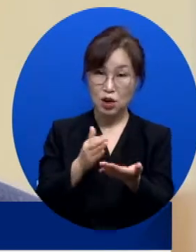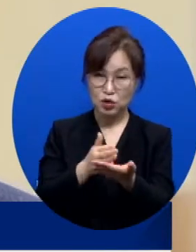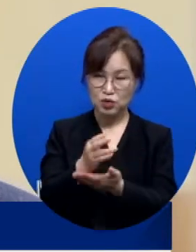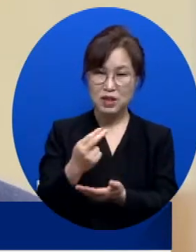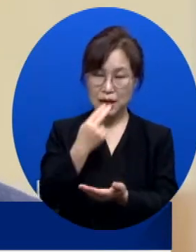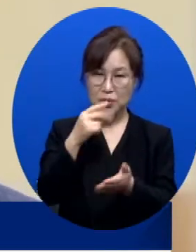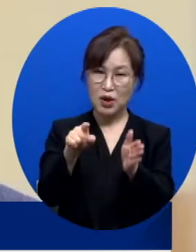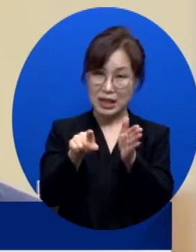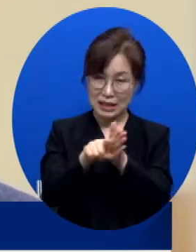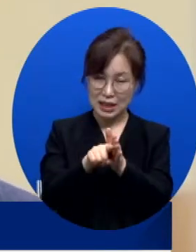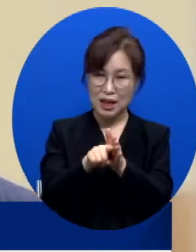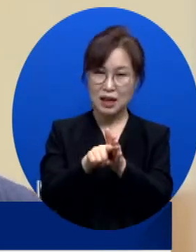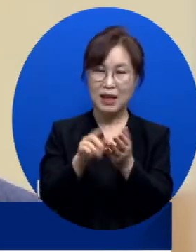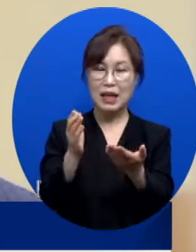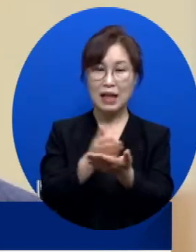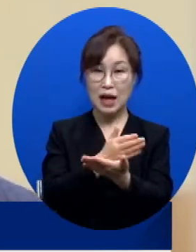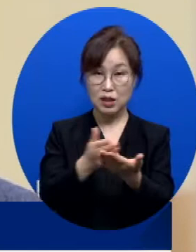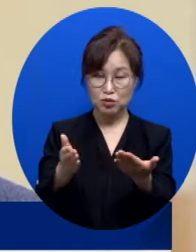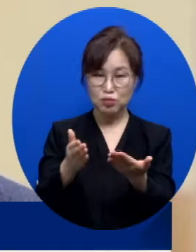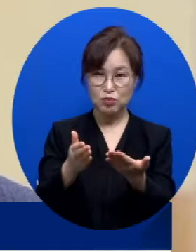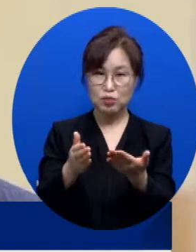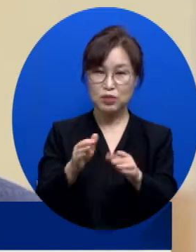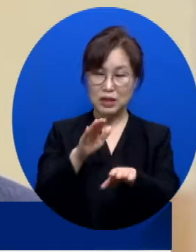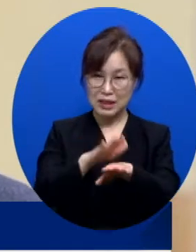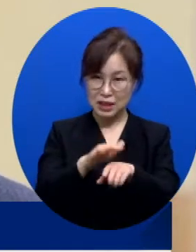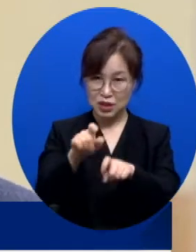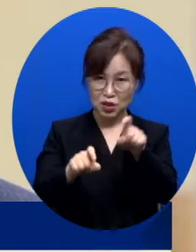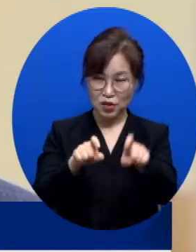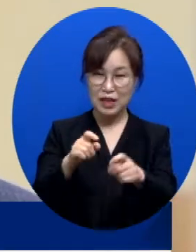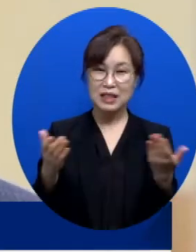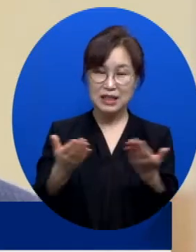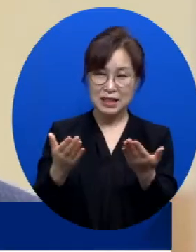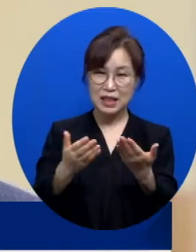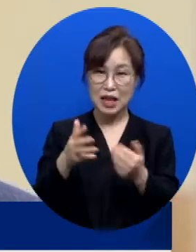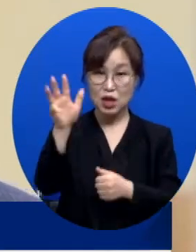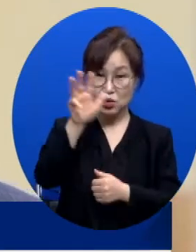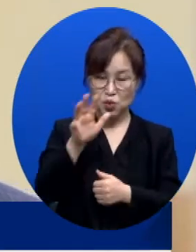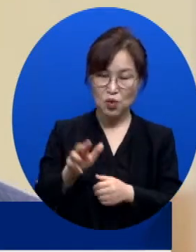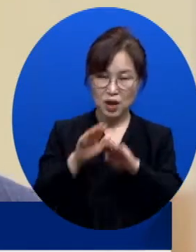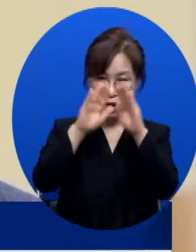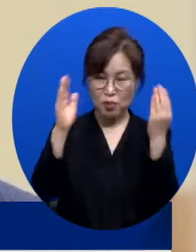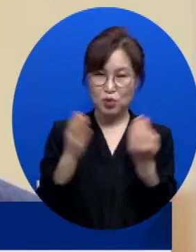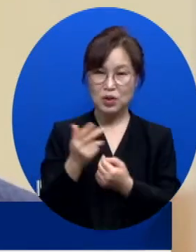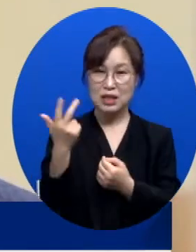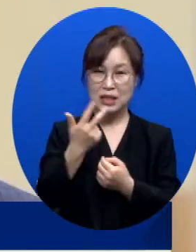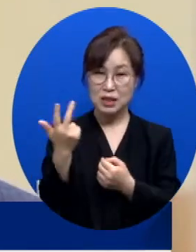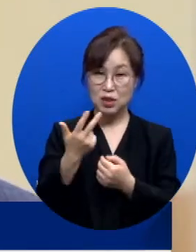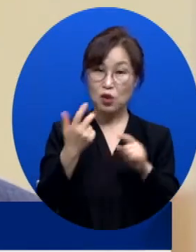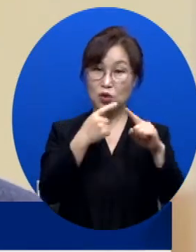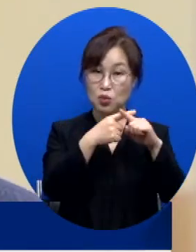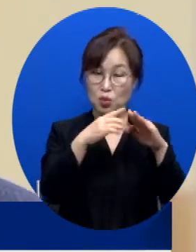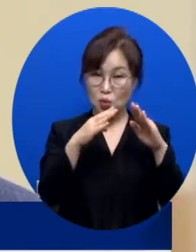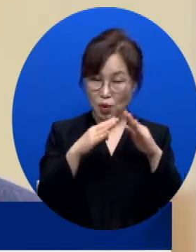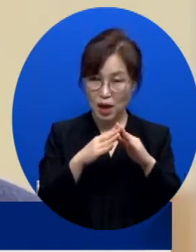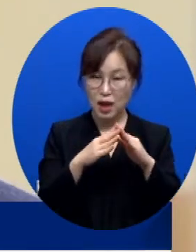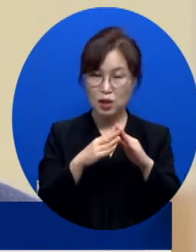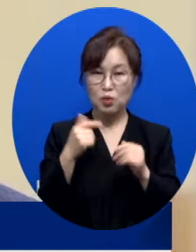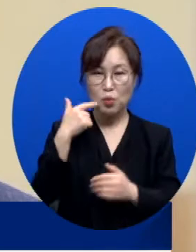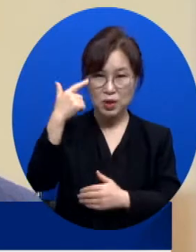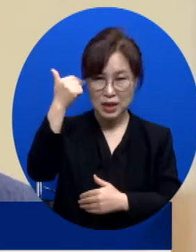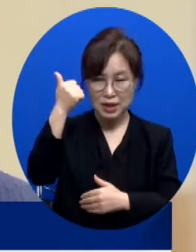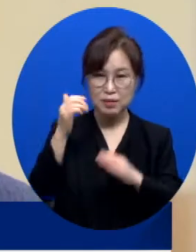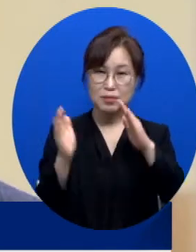생명신학의 나눔 운동을 실천하는 일에 총회 산하 7천여 교회 모든